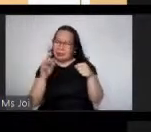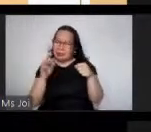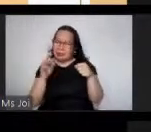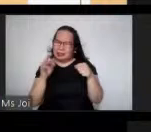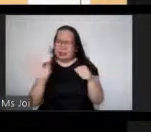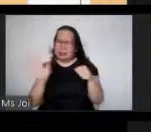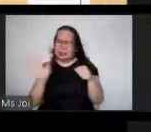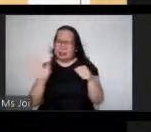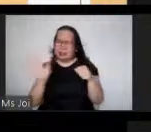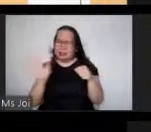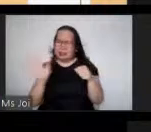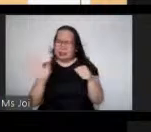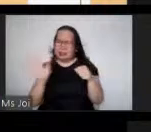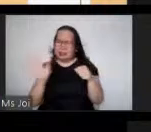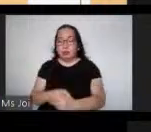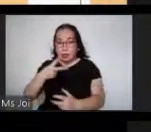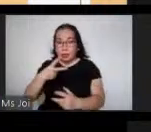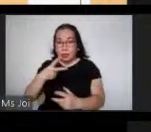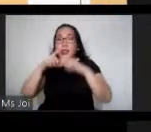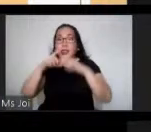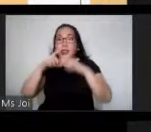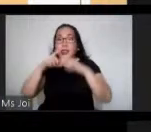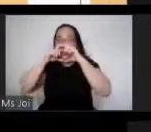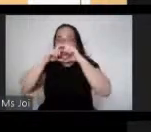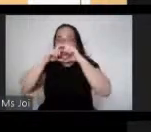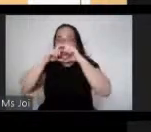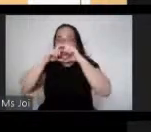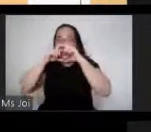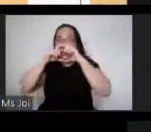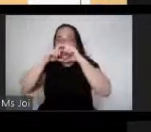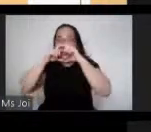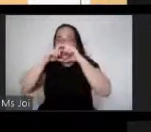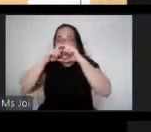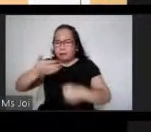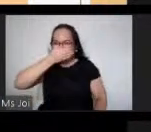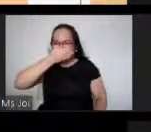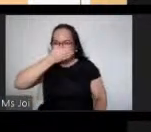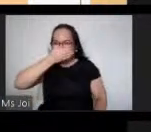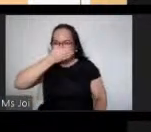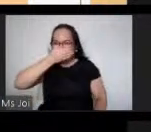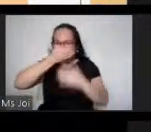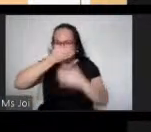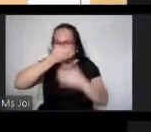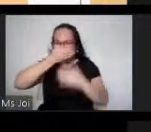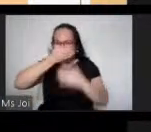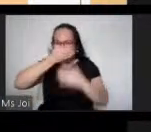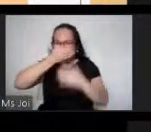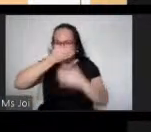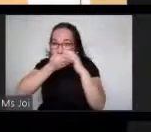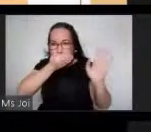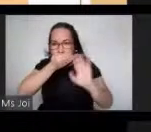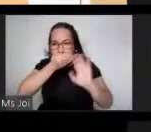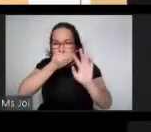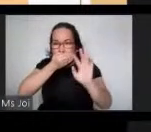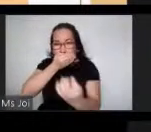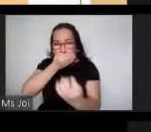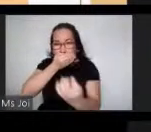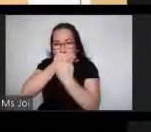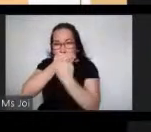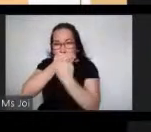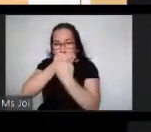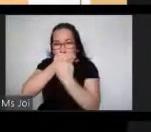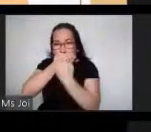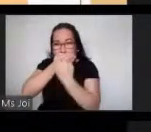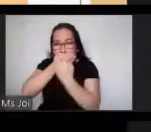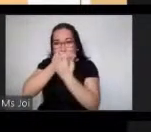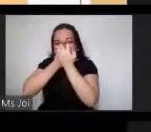wag naman yung nakalabas niyo. Remember Doc Liz's lecture? Pasok sa mata, sa ilong,